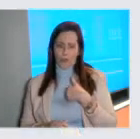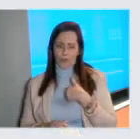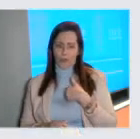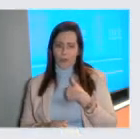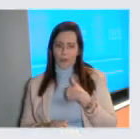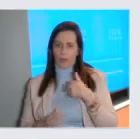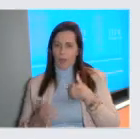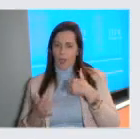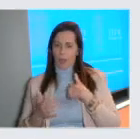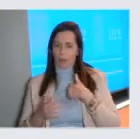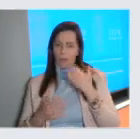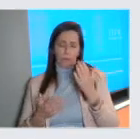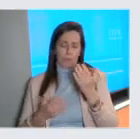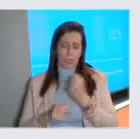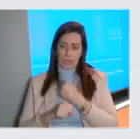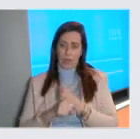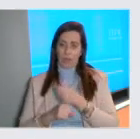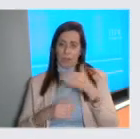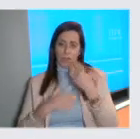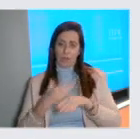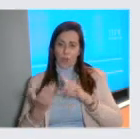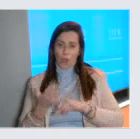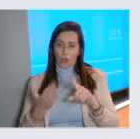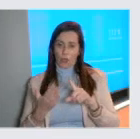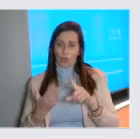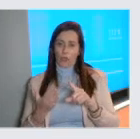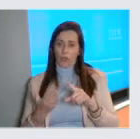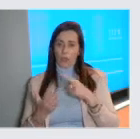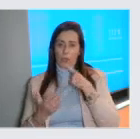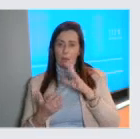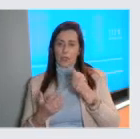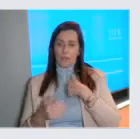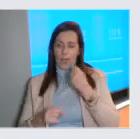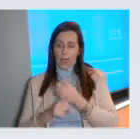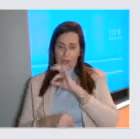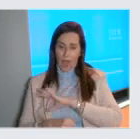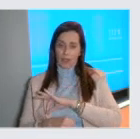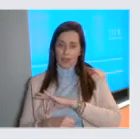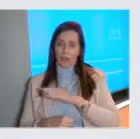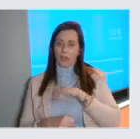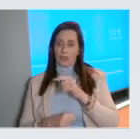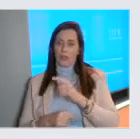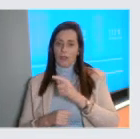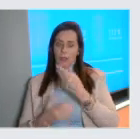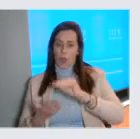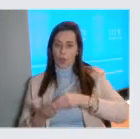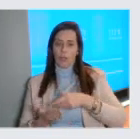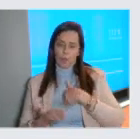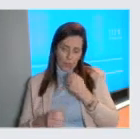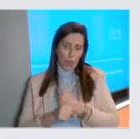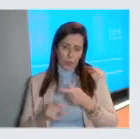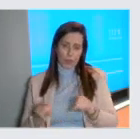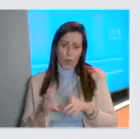איזושהי מספרה שאני מחליט בסוף החודש להצהיר על כמה... חום עשיתי ואני צריך לחלק חשבוניות ואני